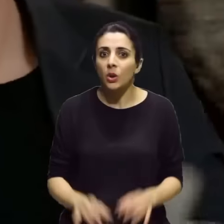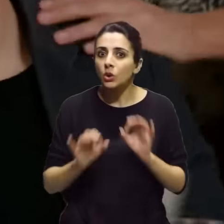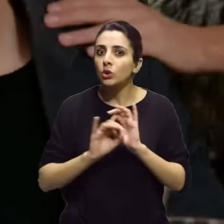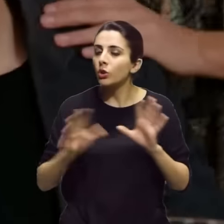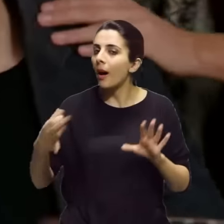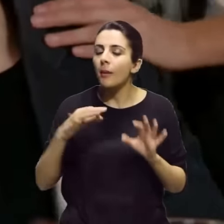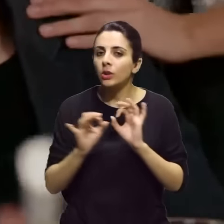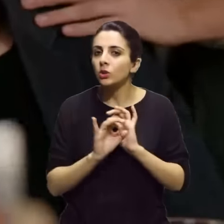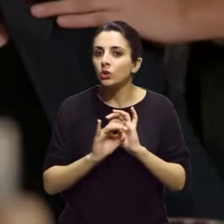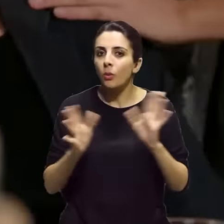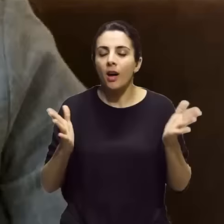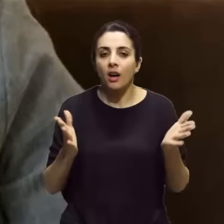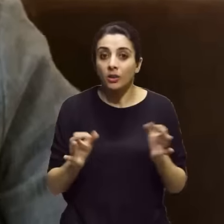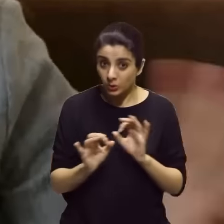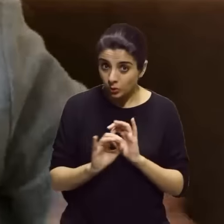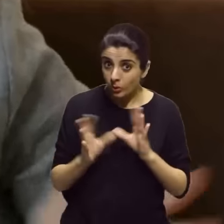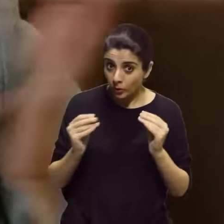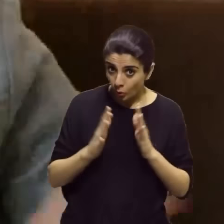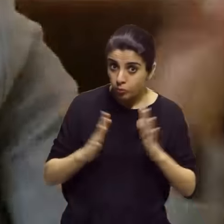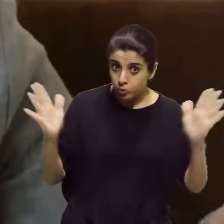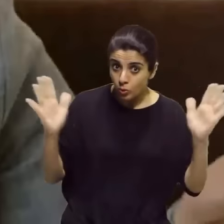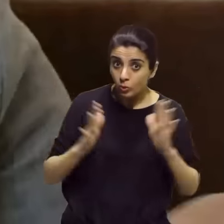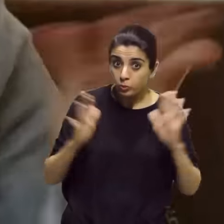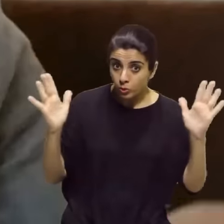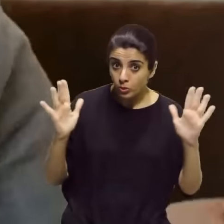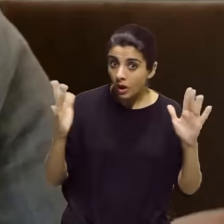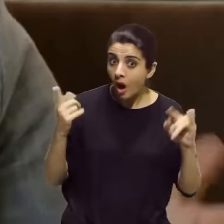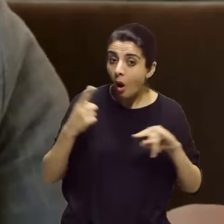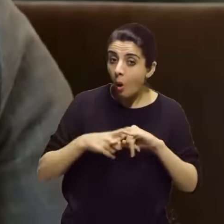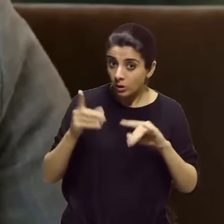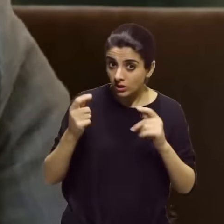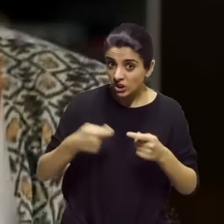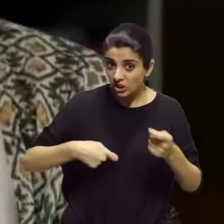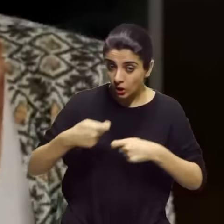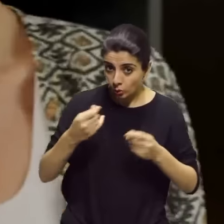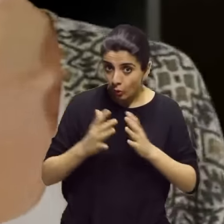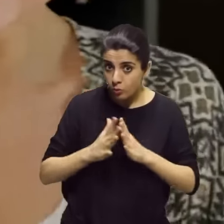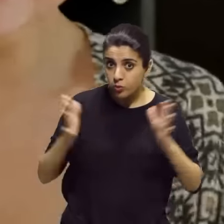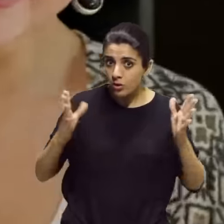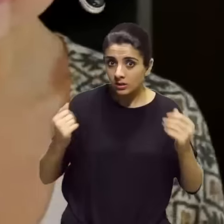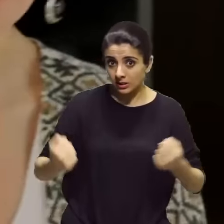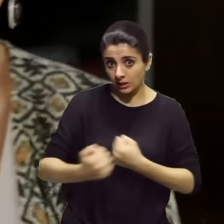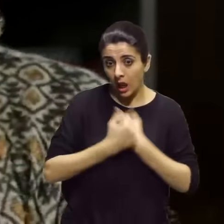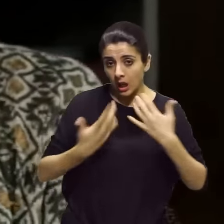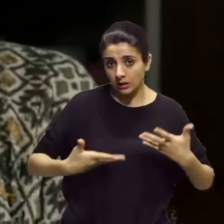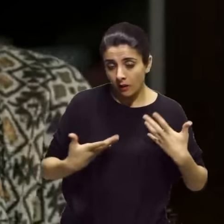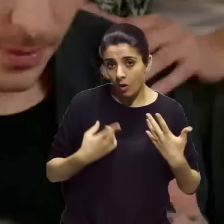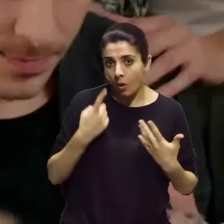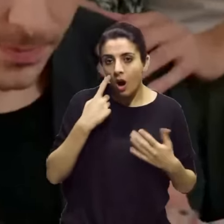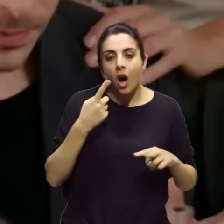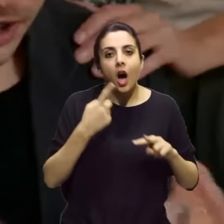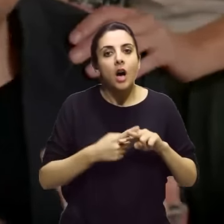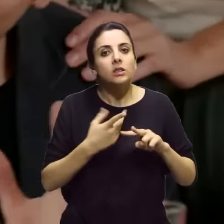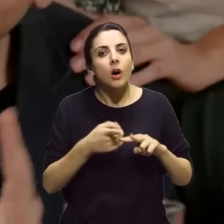Harika bir haber. Harika mı? Büyük mü? Büyük mü? Şu Holding şirket bu kadar hani sarılıp sevindiğinize göre.